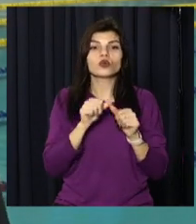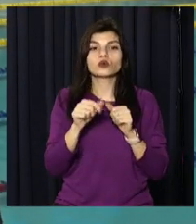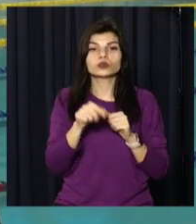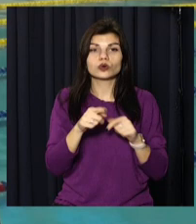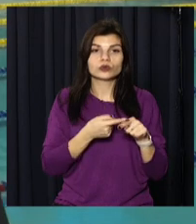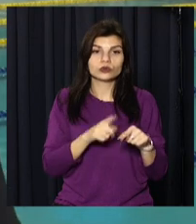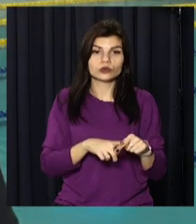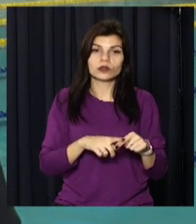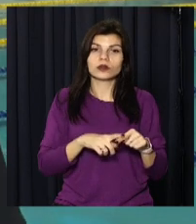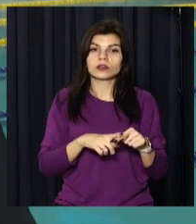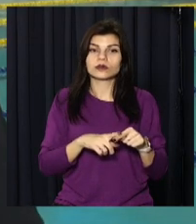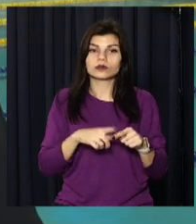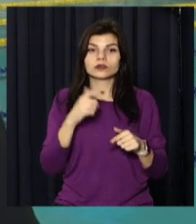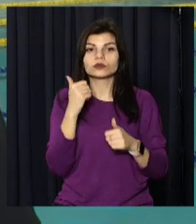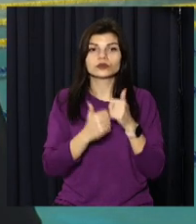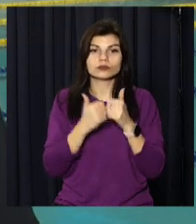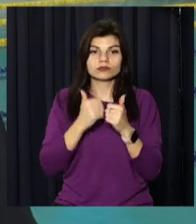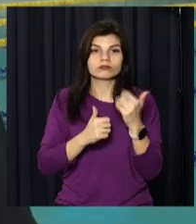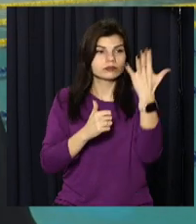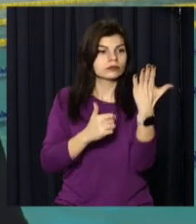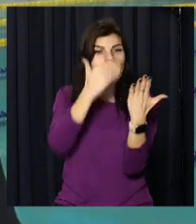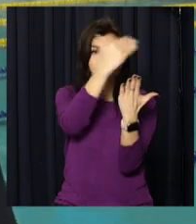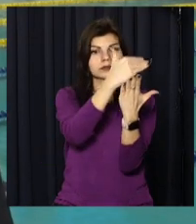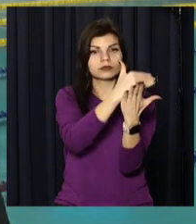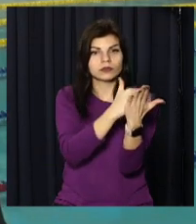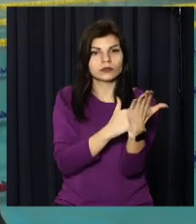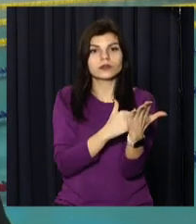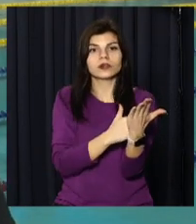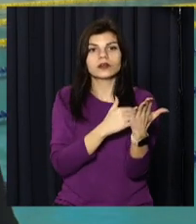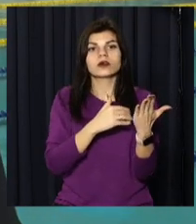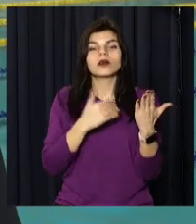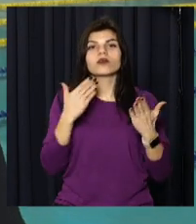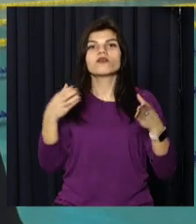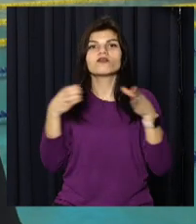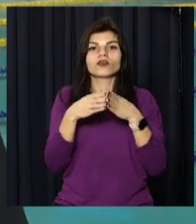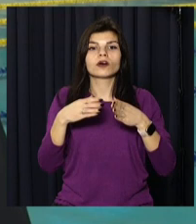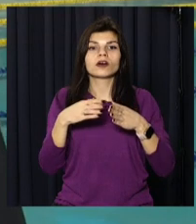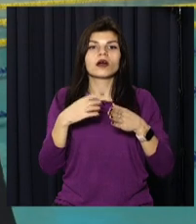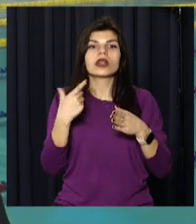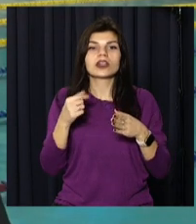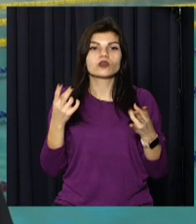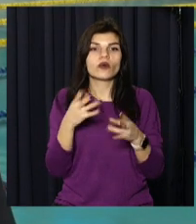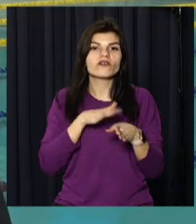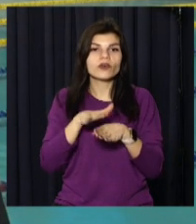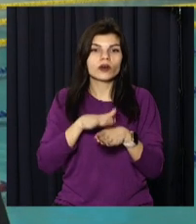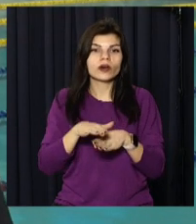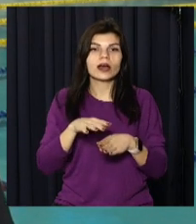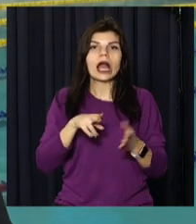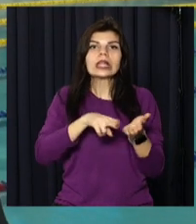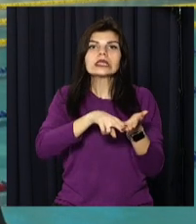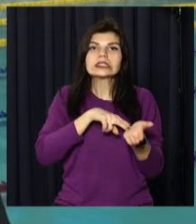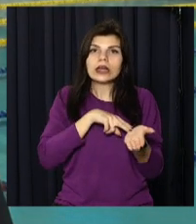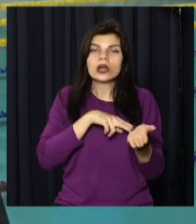змагання внесені до списку Міжнародної федерації плавання, де можна виконувати так звані ліцензії